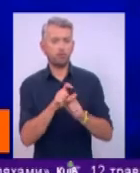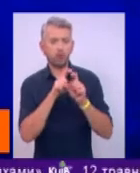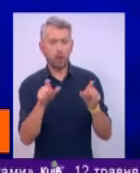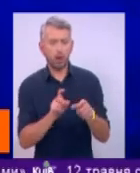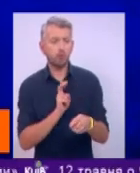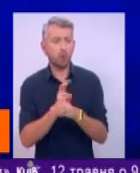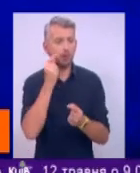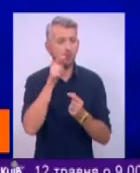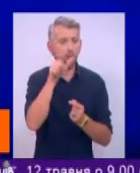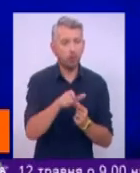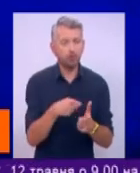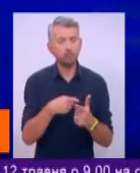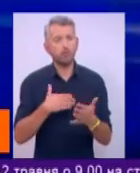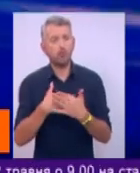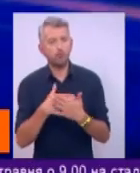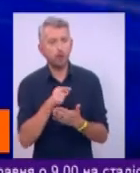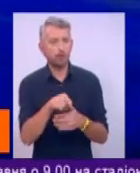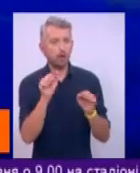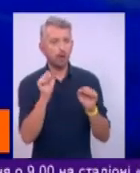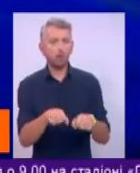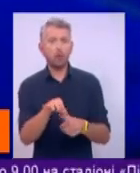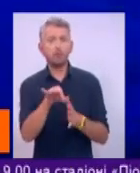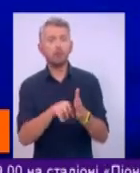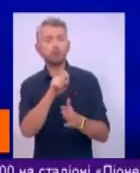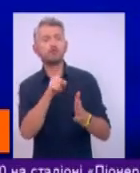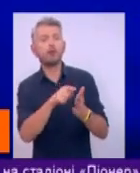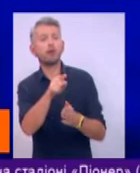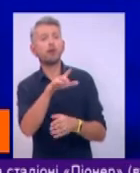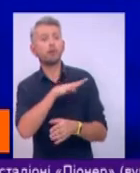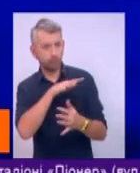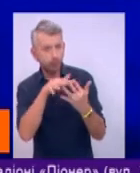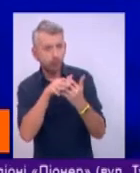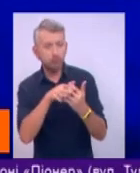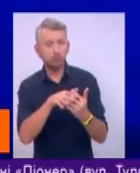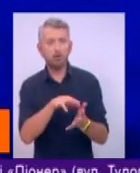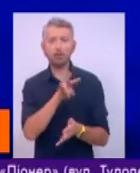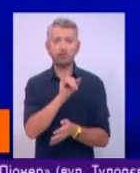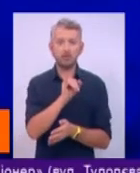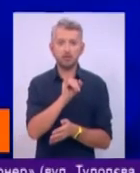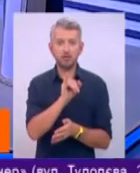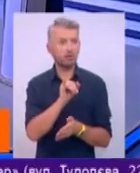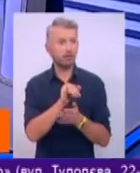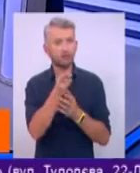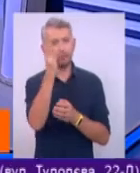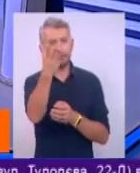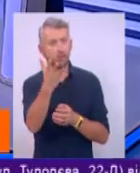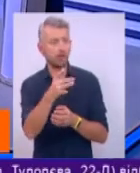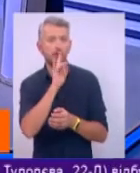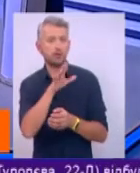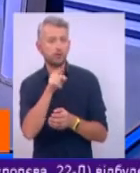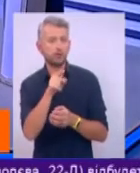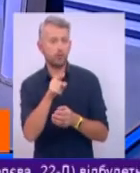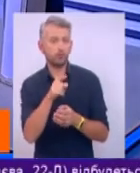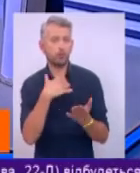них психолог чи волонтер, а вони можуть з порогу питати, а ти там був? Якщо каже ні, то гуляй звідси, так, і ми так, не будемо з